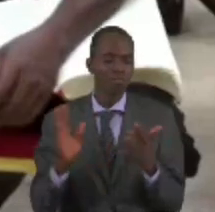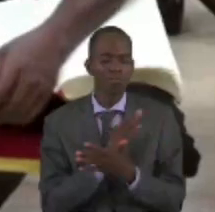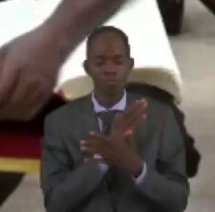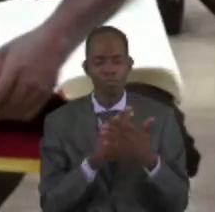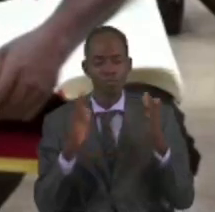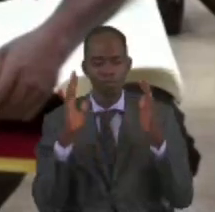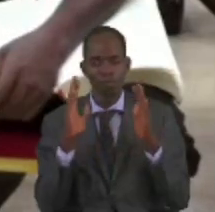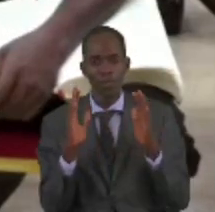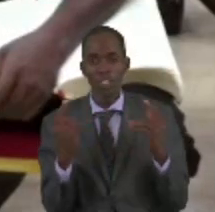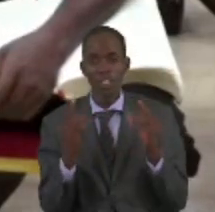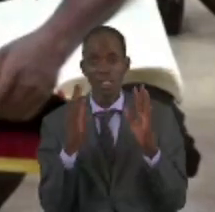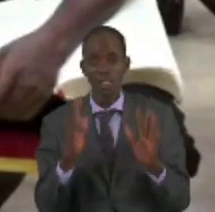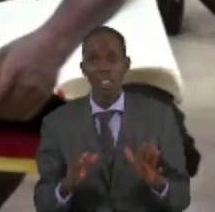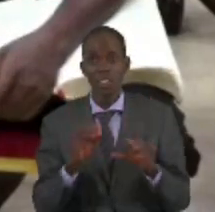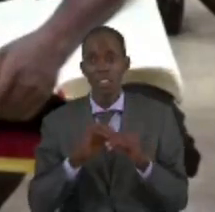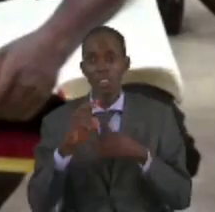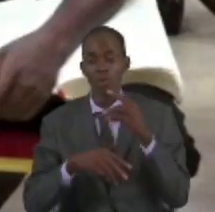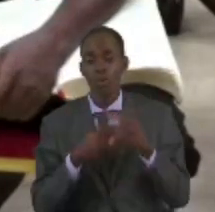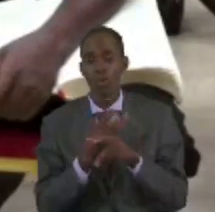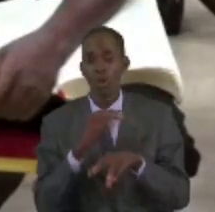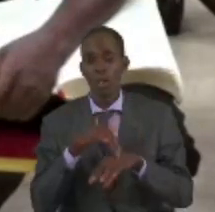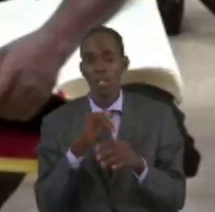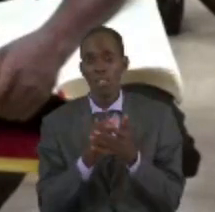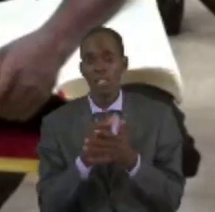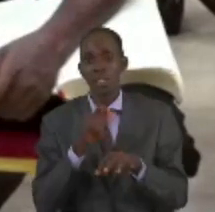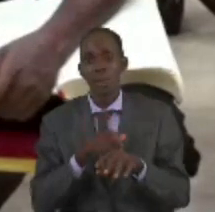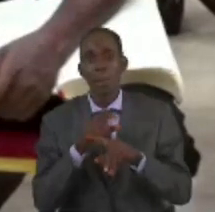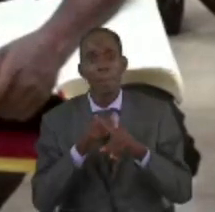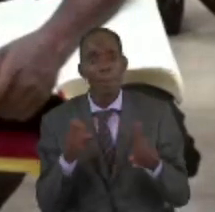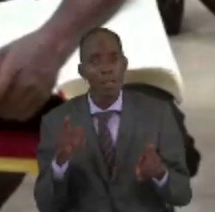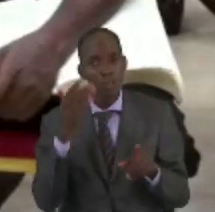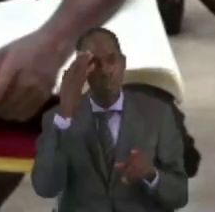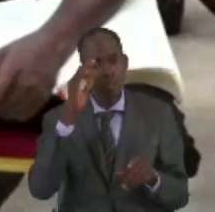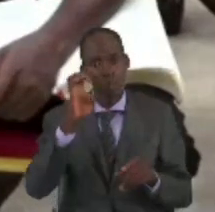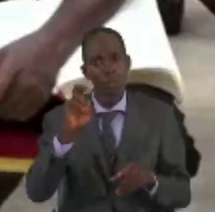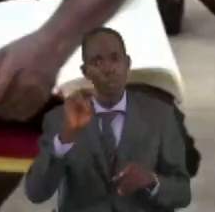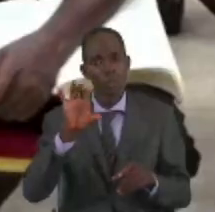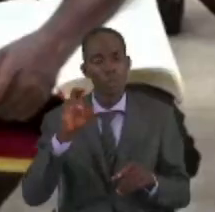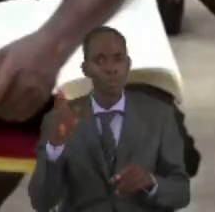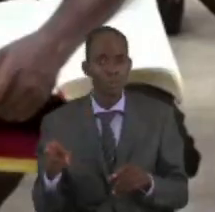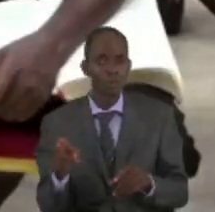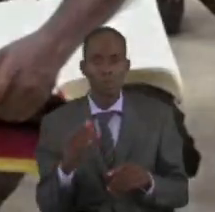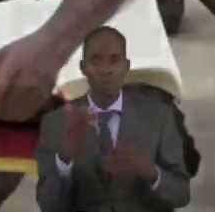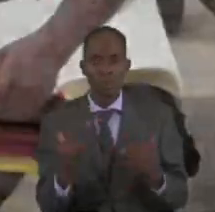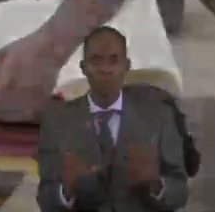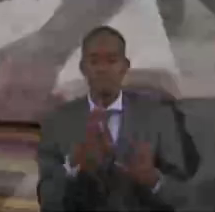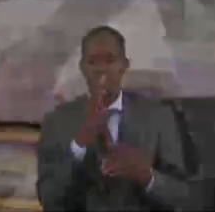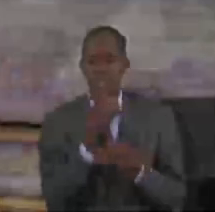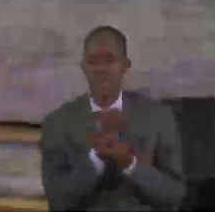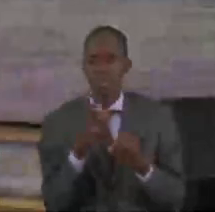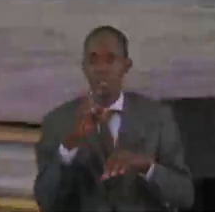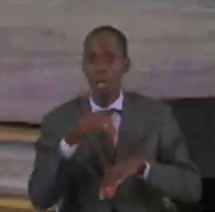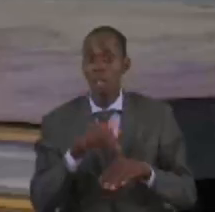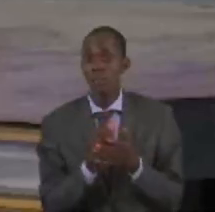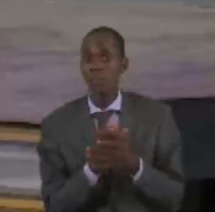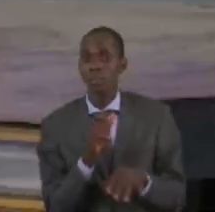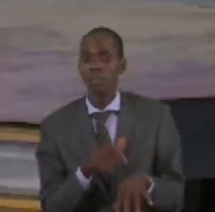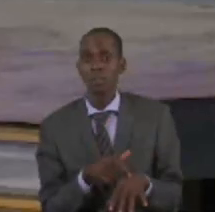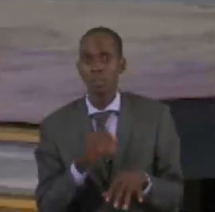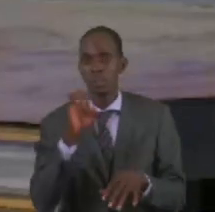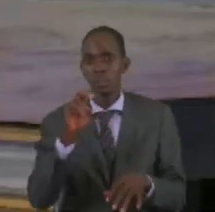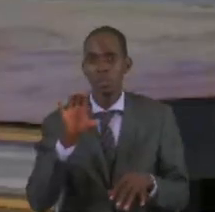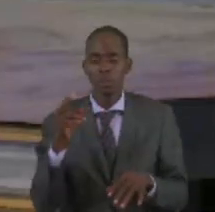terribles, dangereux dans le monde à l'époque. Cependant, Enoch étant sauvé, même à l'époque